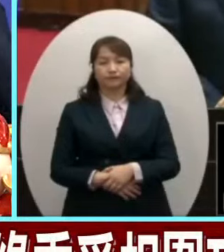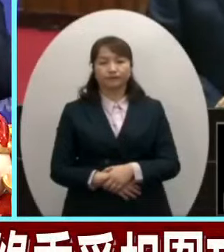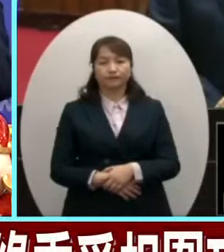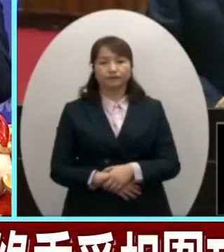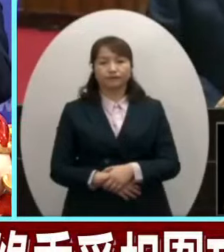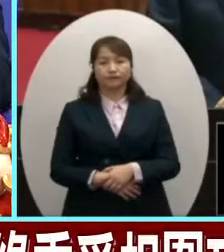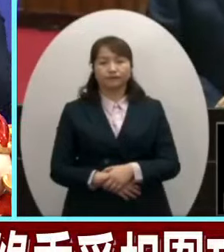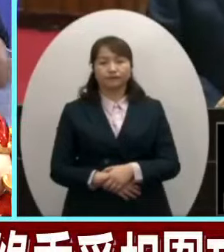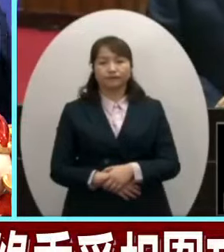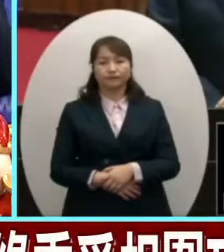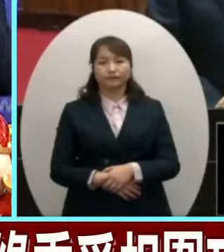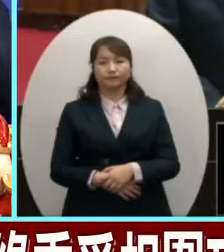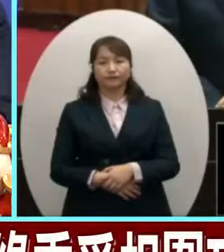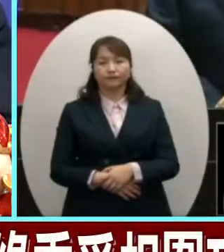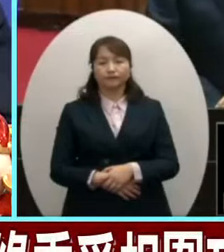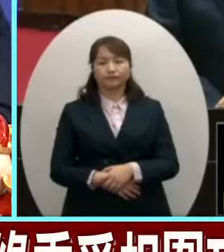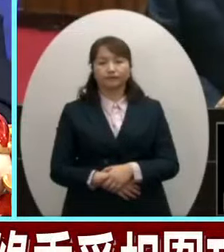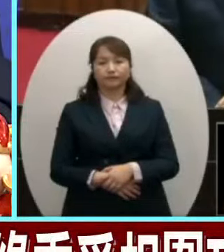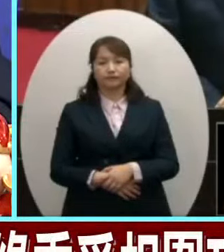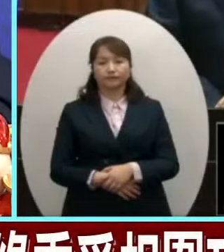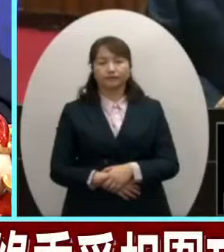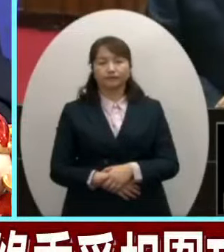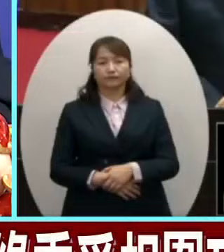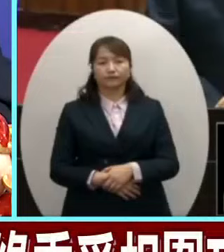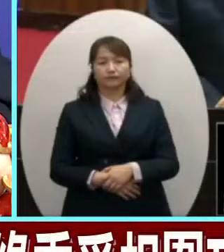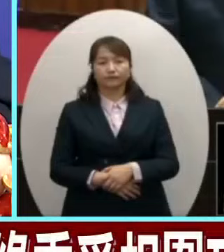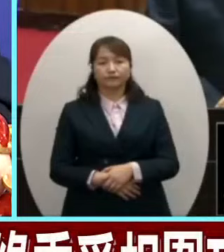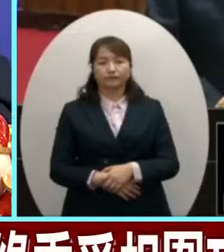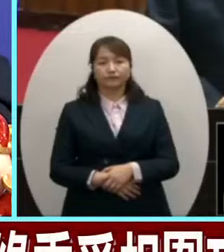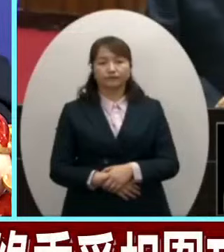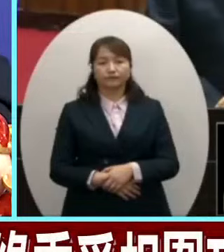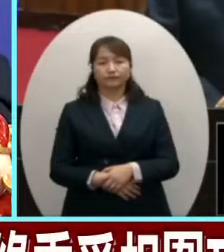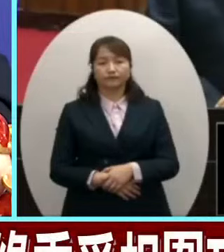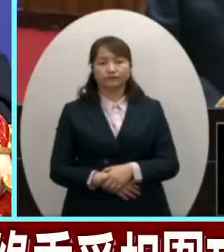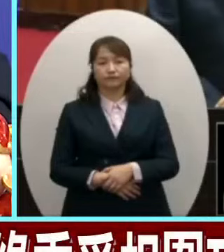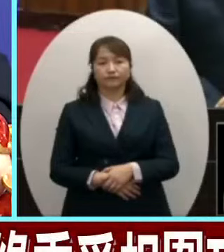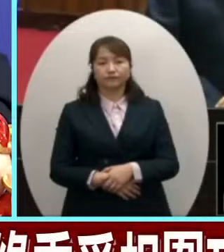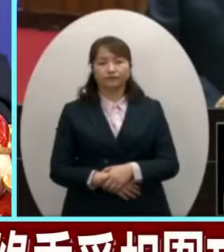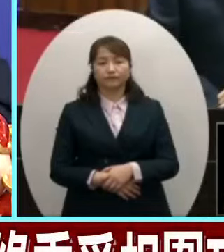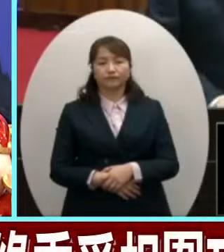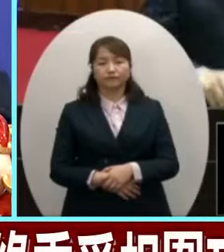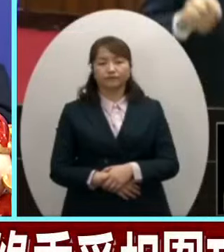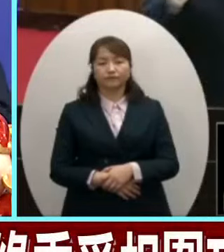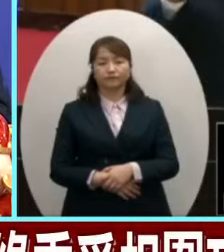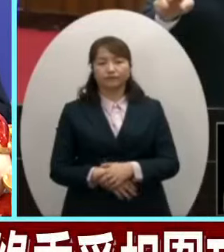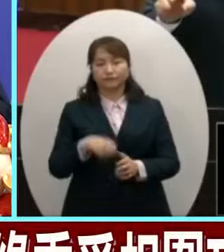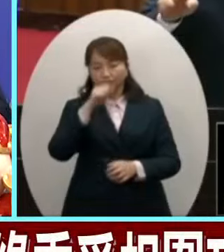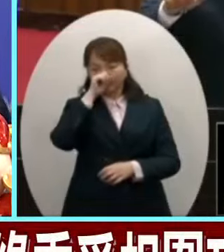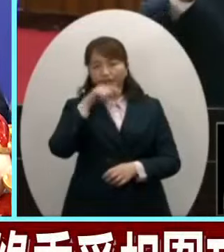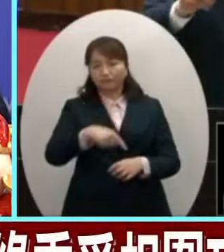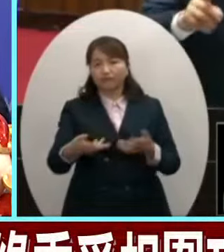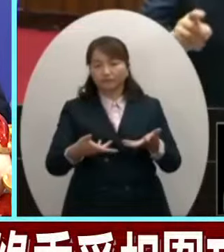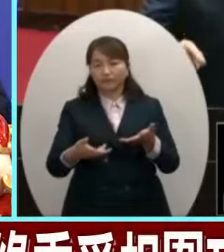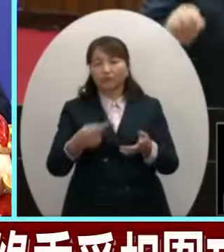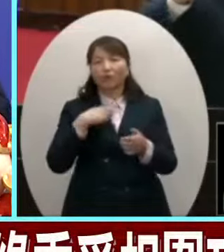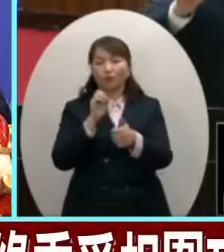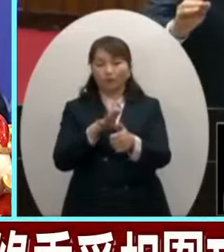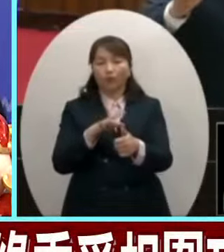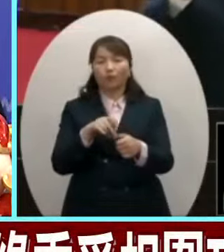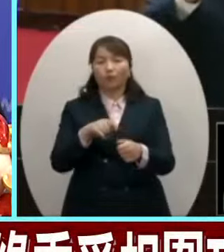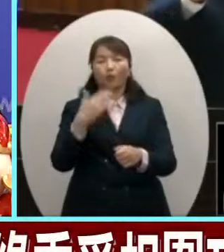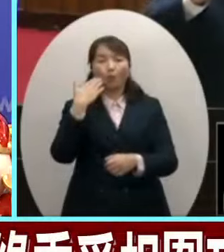来咨询立法委员，跑来监督立法委员，这是莫名其妙。所以我觉得许淑华这个发文啊，第一就凸显他自己很小心眼啊。